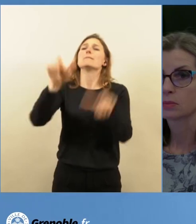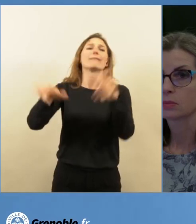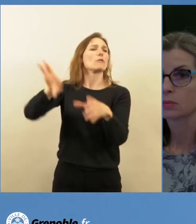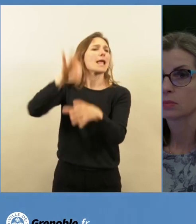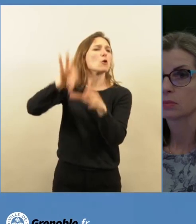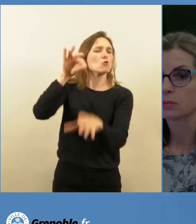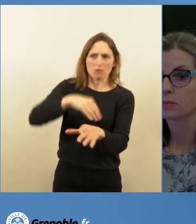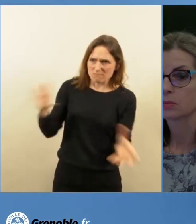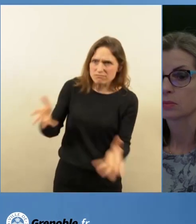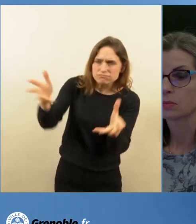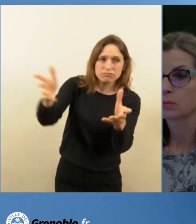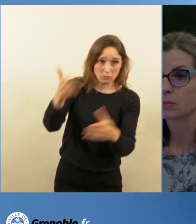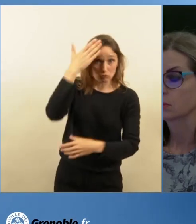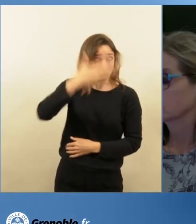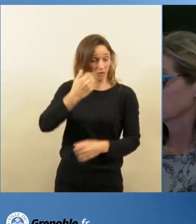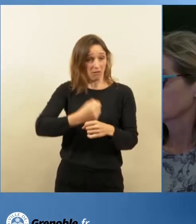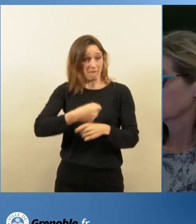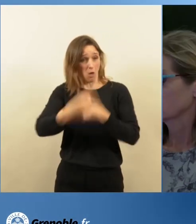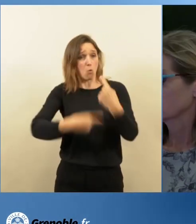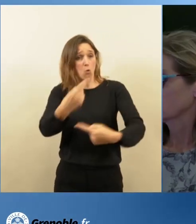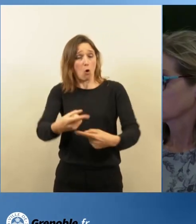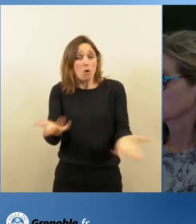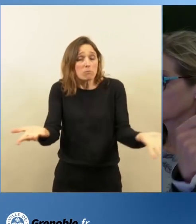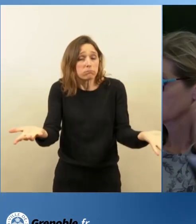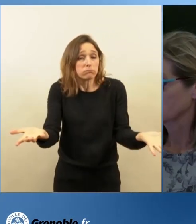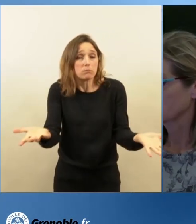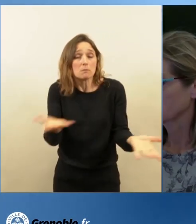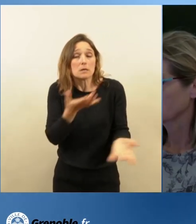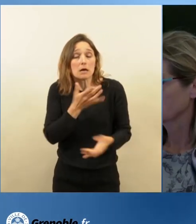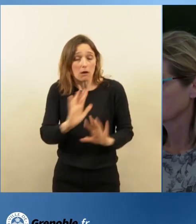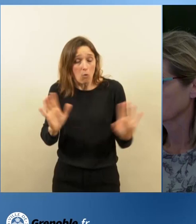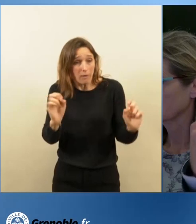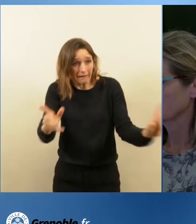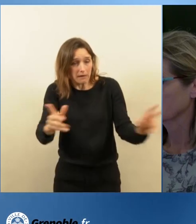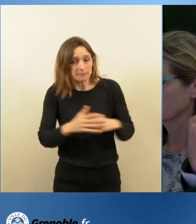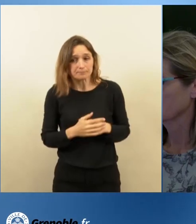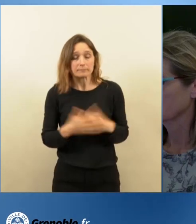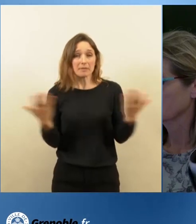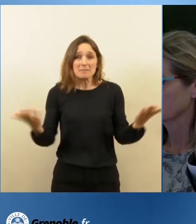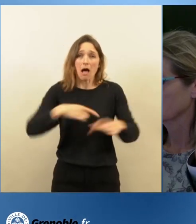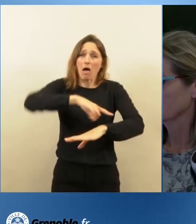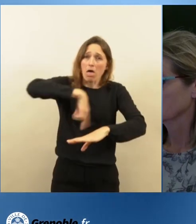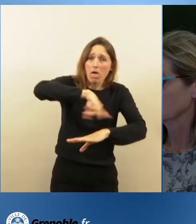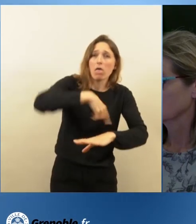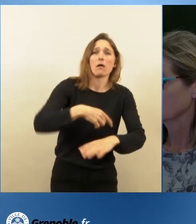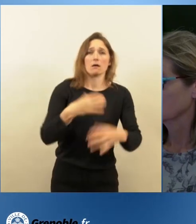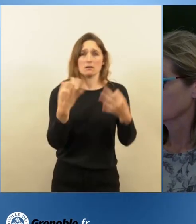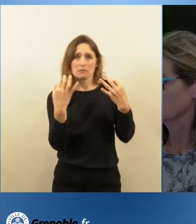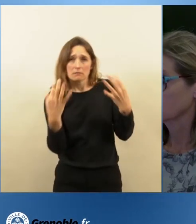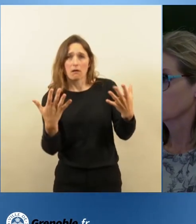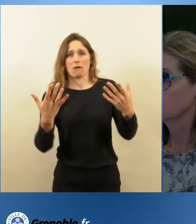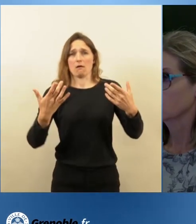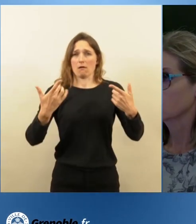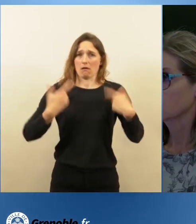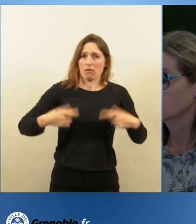que je sais que vous travaillez sur ces sujets je ne dis pas mais si ce temps cette énergie cet argent vous le consacriez